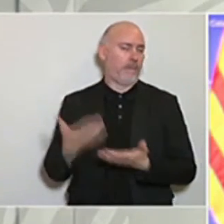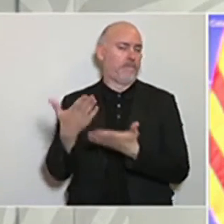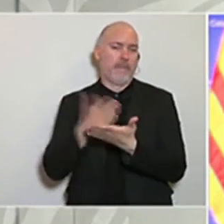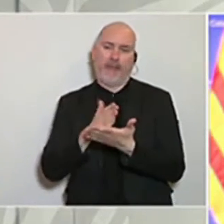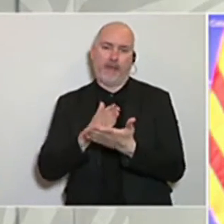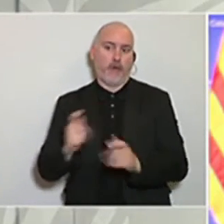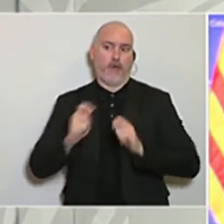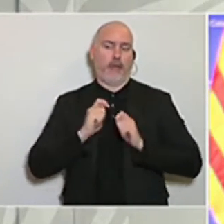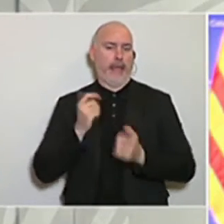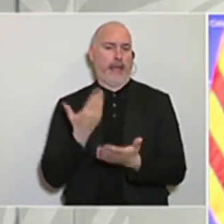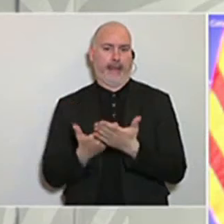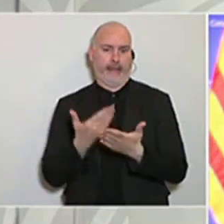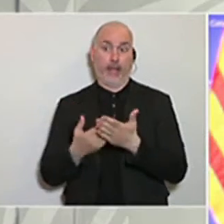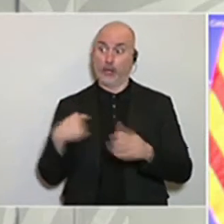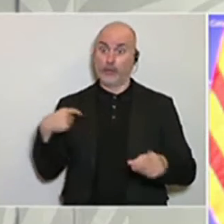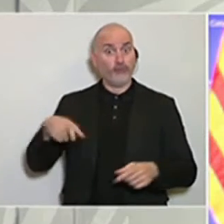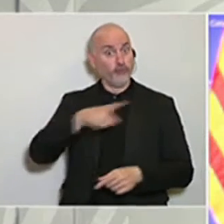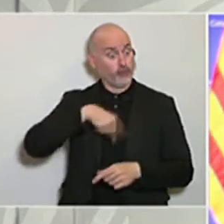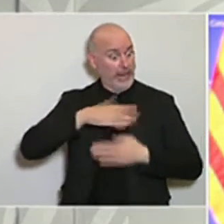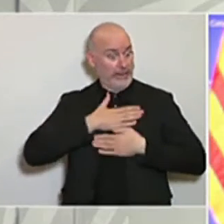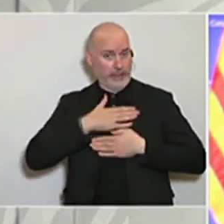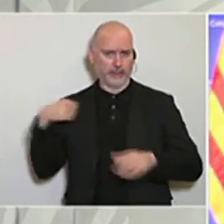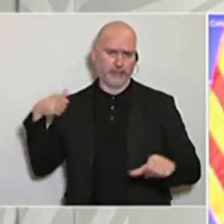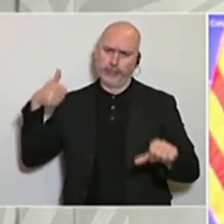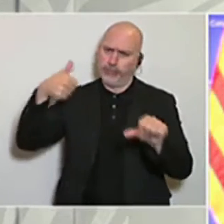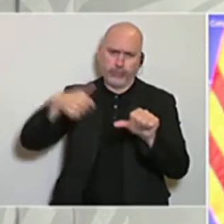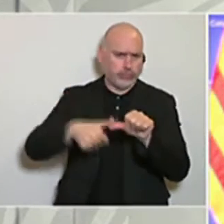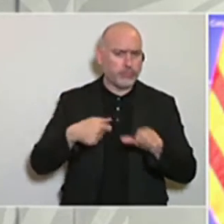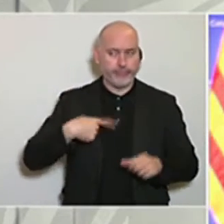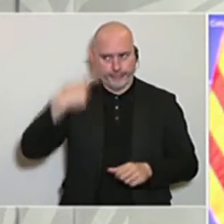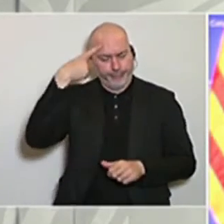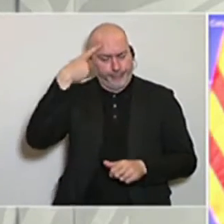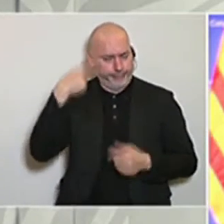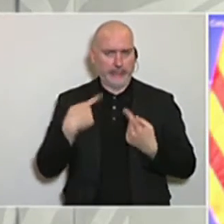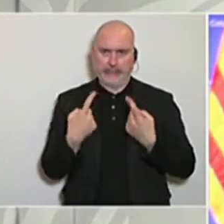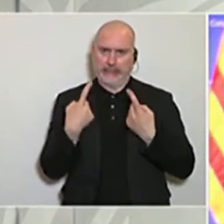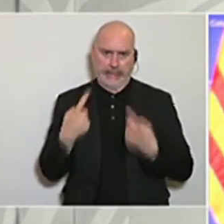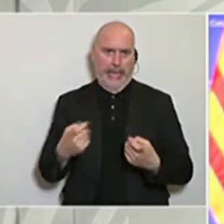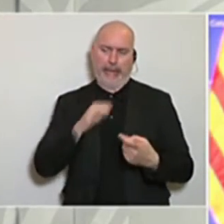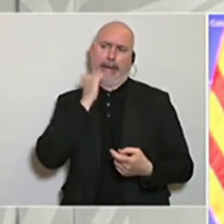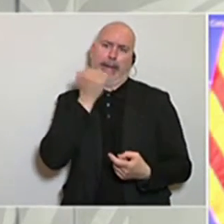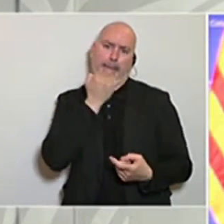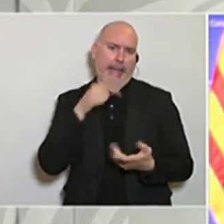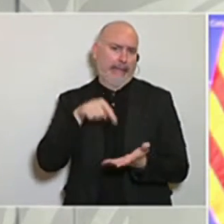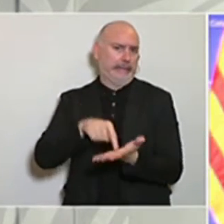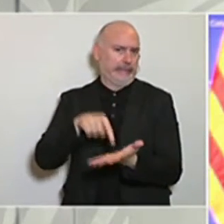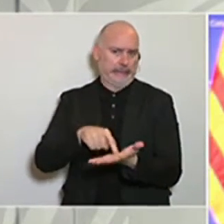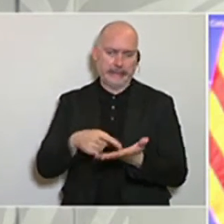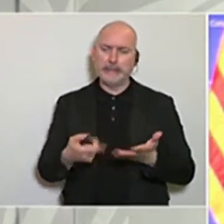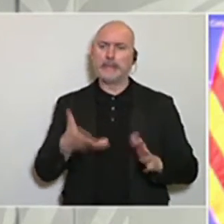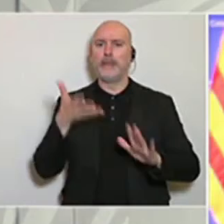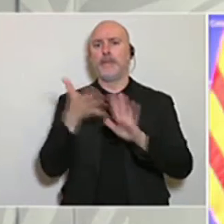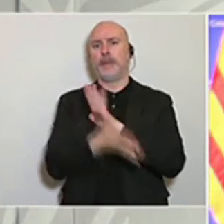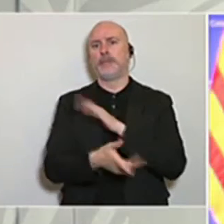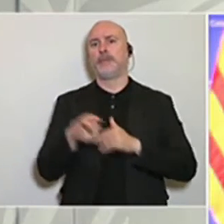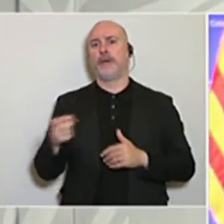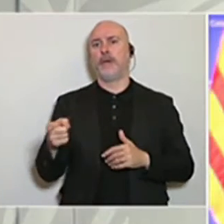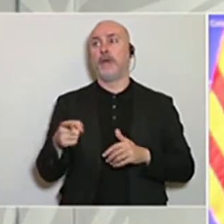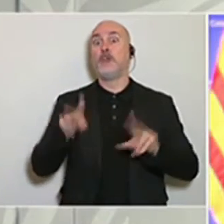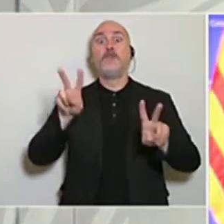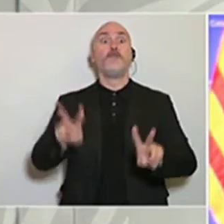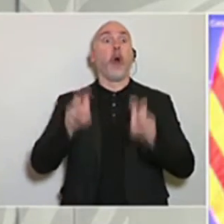de mediador que nosaltres sempre hem vingut creient necessària i reclamant. No? I per tant, en aquest sentit, res de